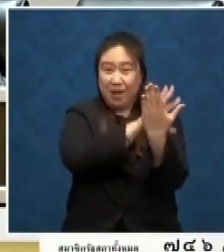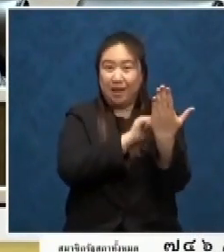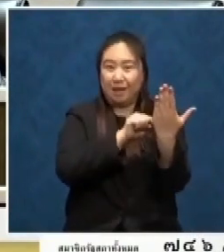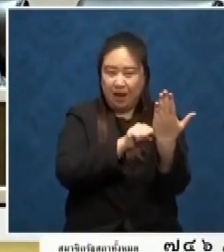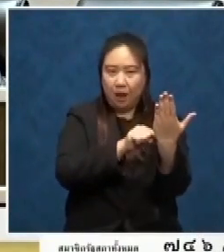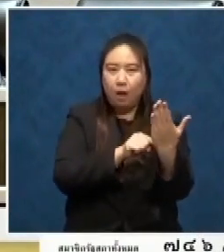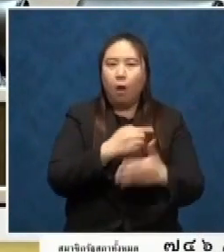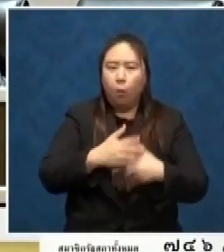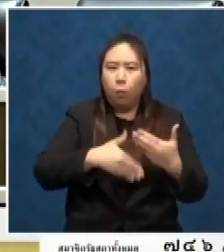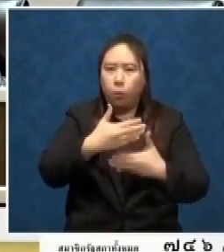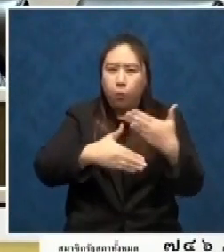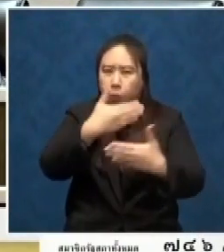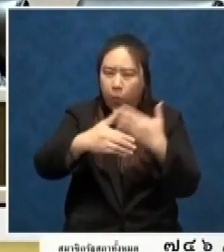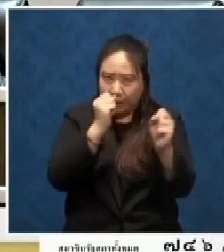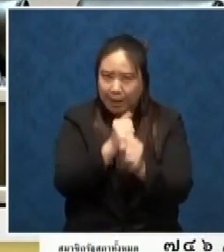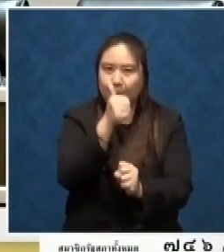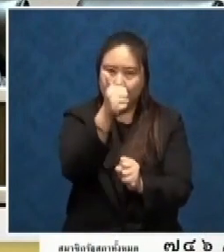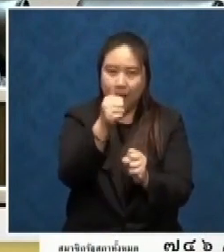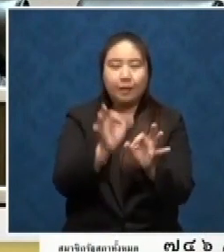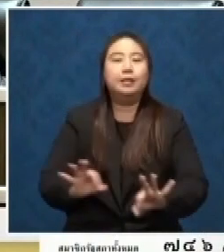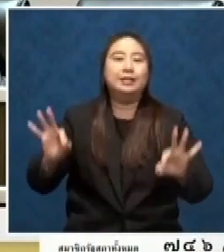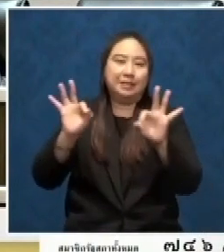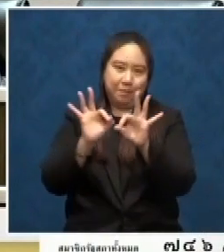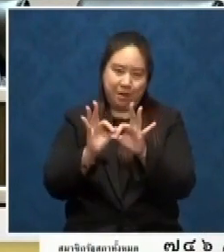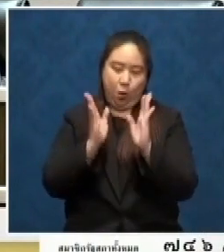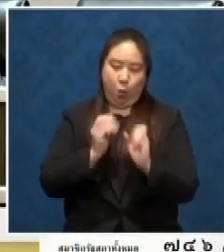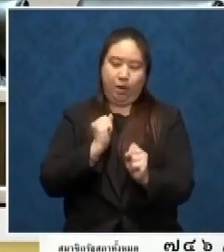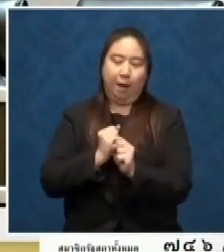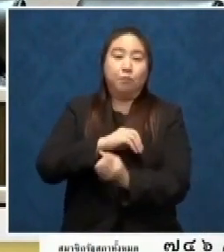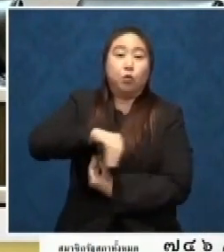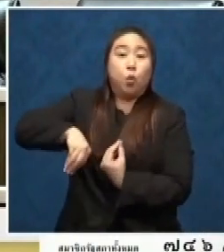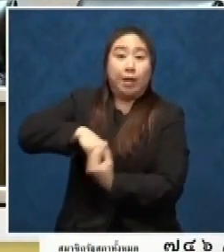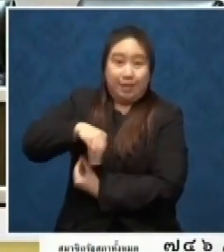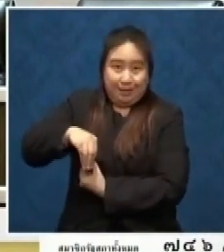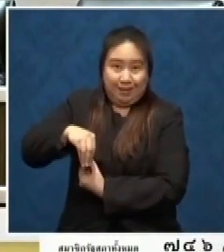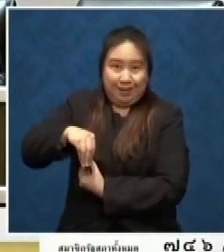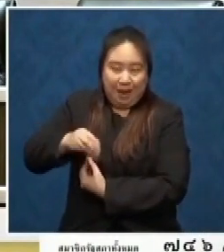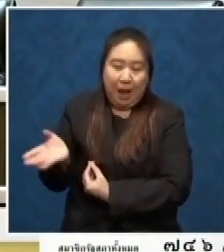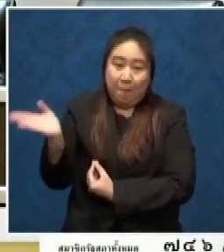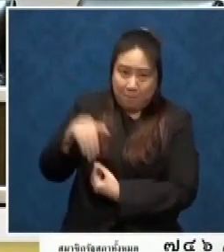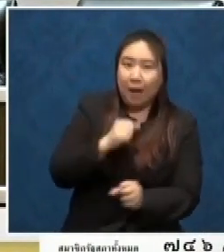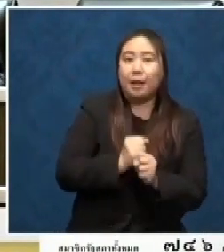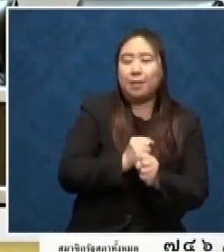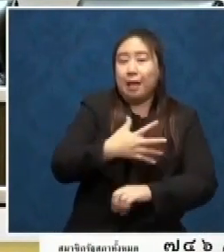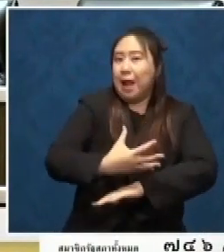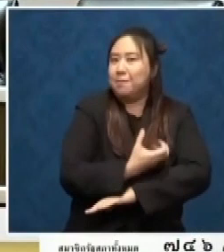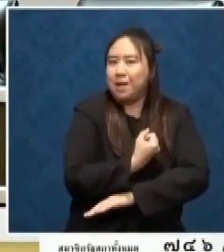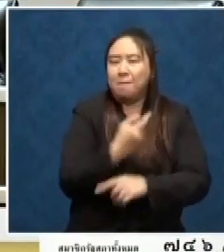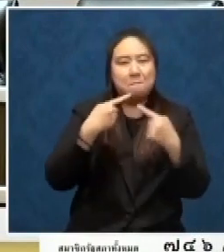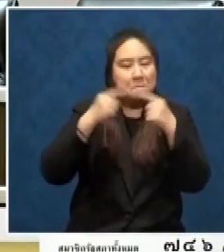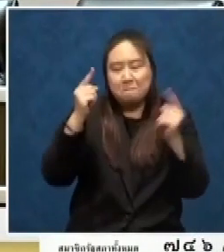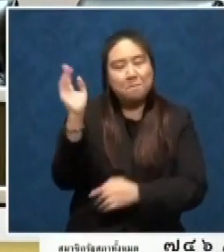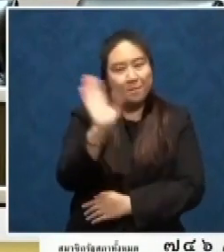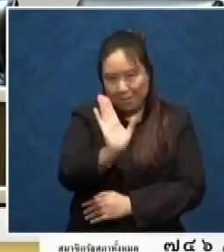มากสำคัญที่สุดก็คือนักธุรกิจการที่นักธุรกิจจะมาทำงานการเมืองไม่ใช่เรื่องแปลกเป็นประโยชน์ด้วย